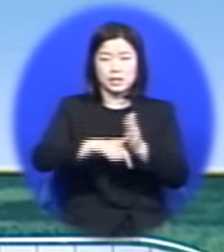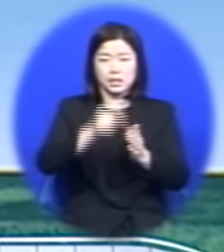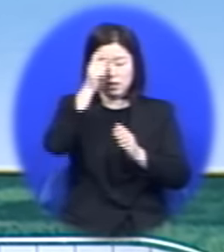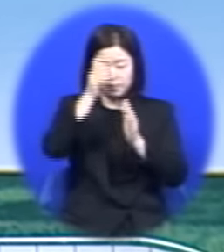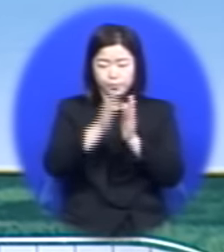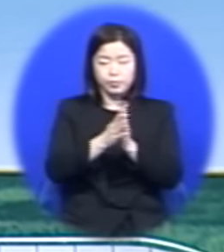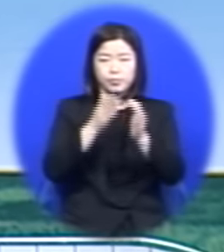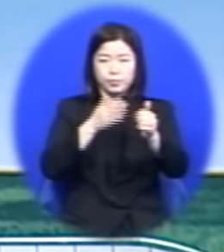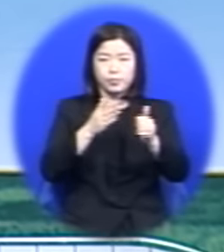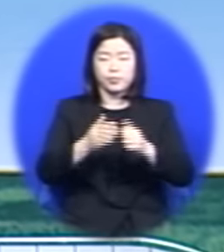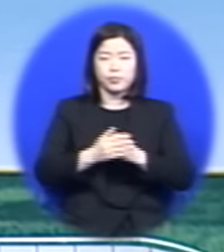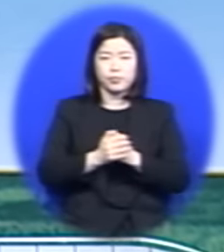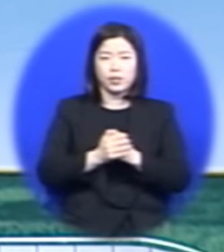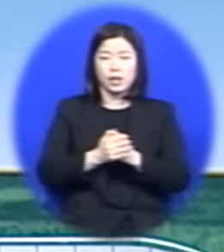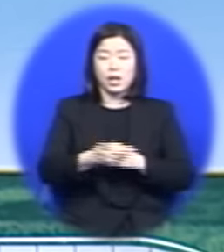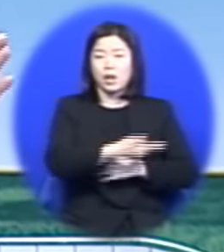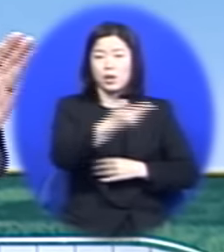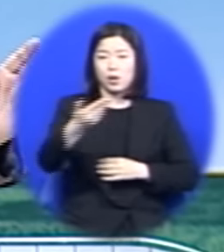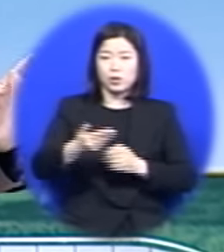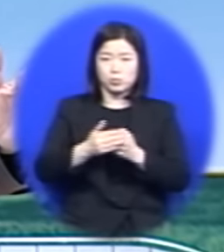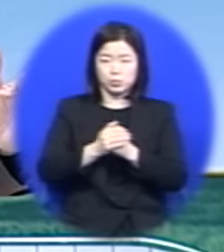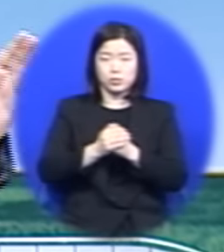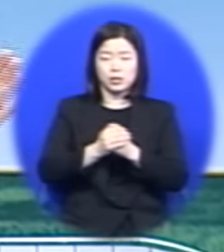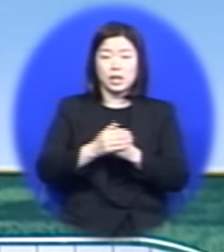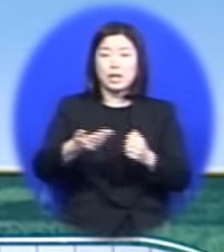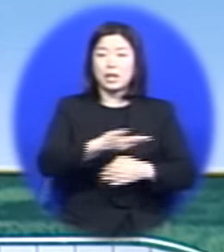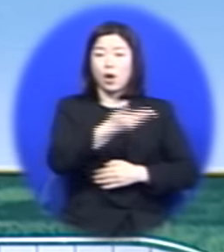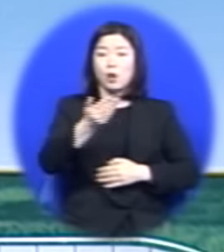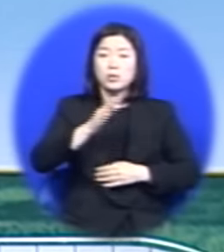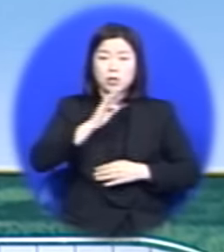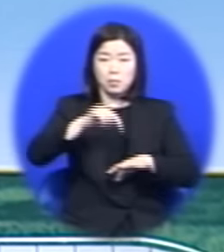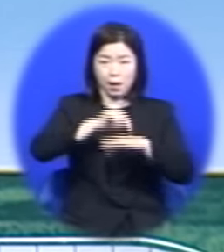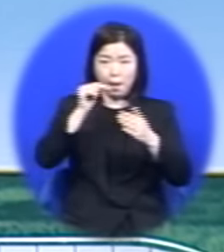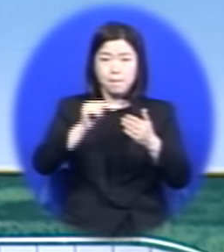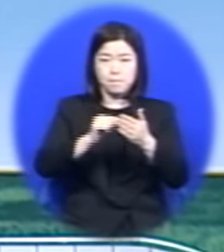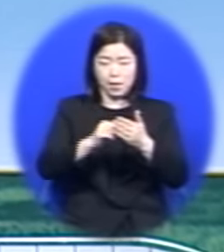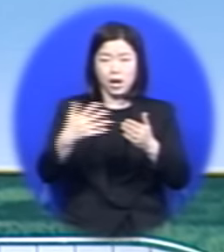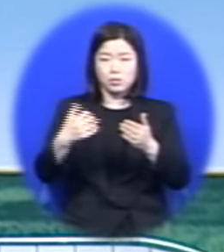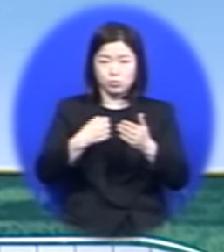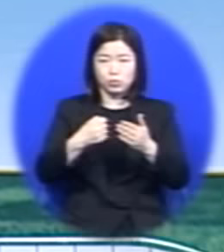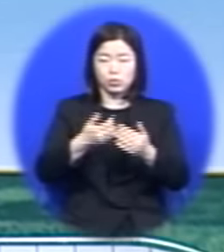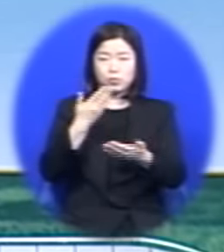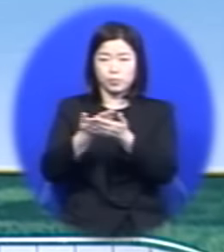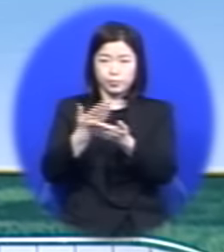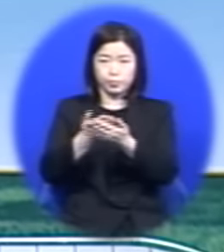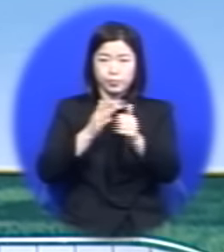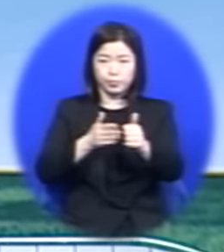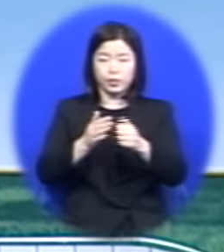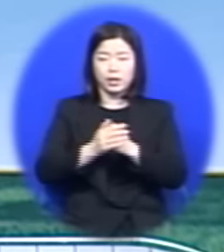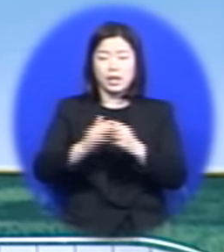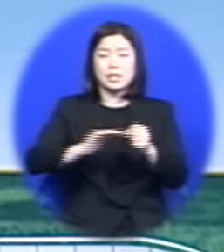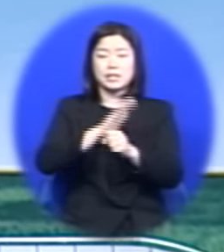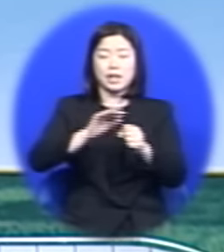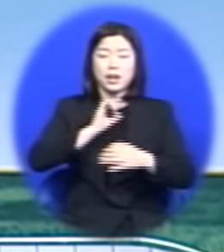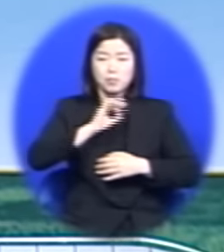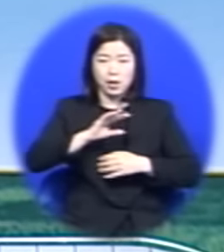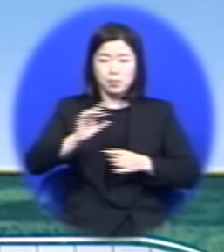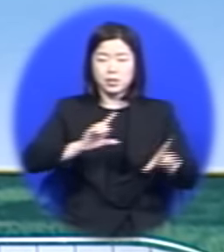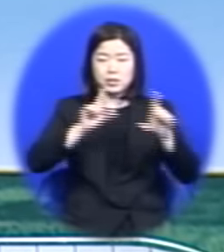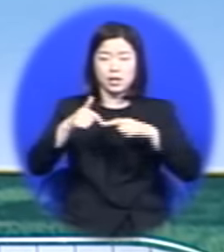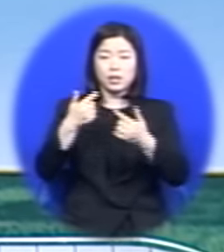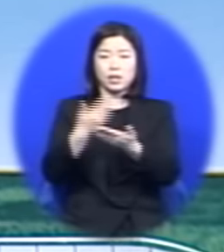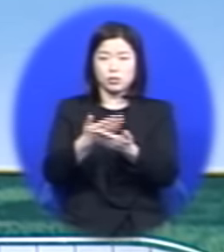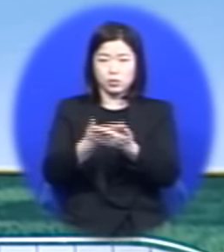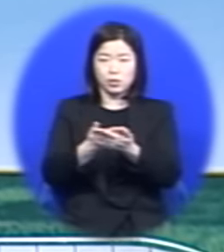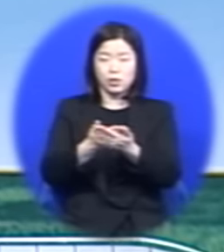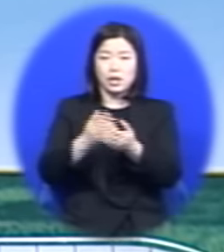기도하겠습니다. 여러분, 여러분이 정말 마음으로 구하세요. 사랑만 하며 살게 해주세요. 사랑